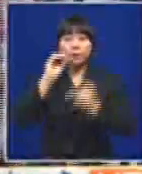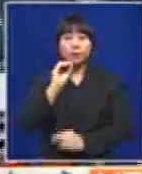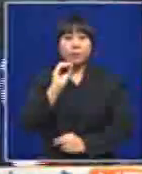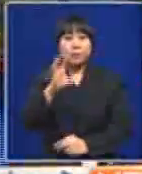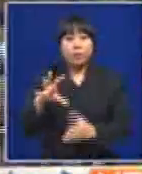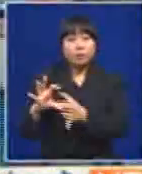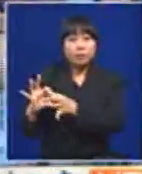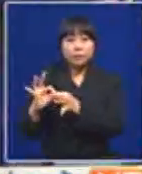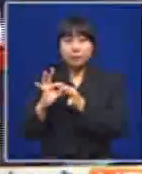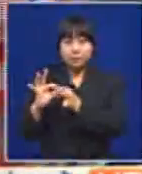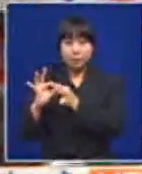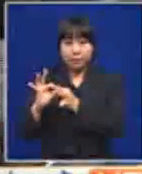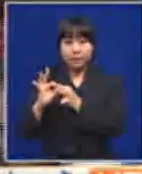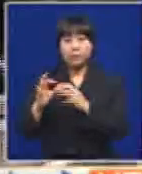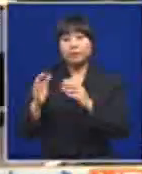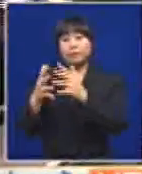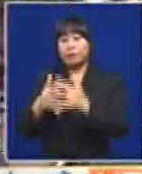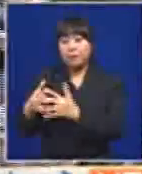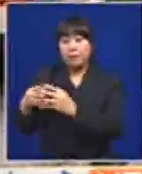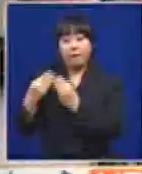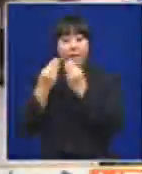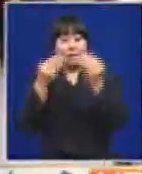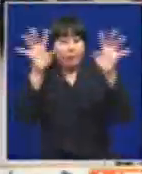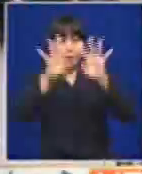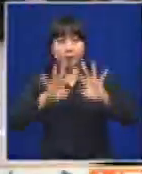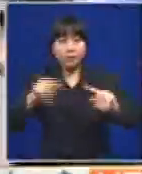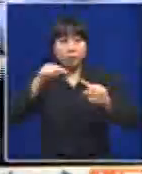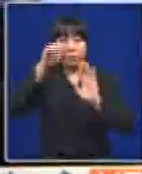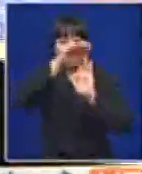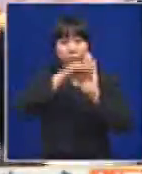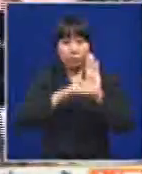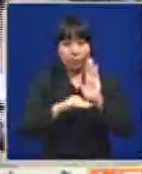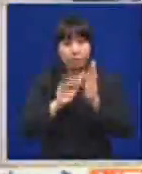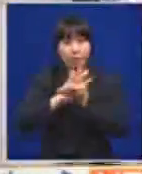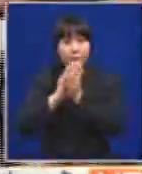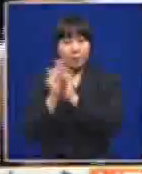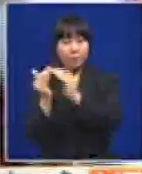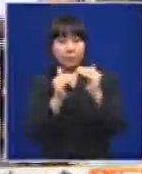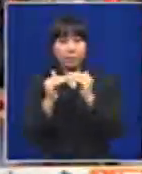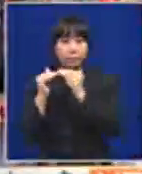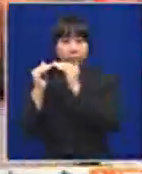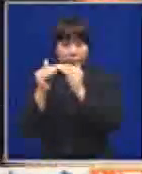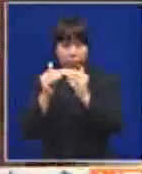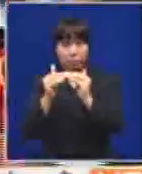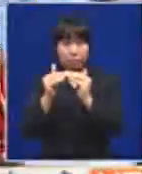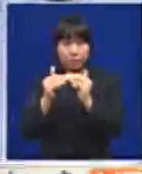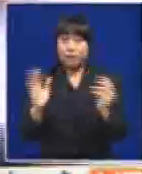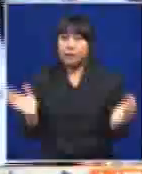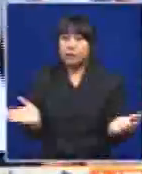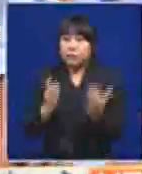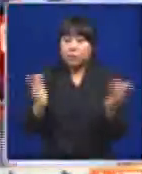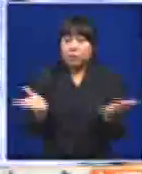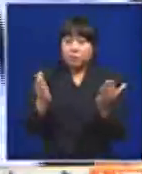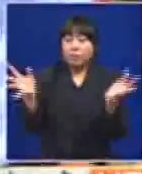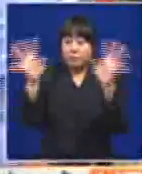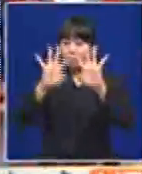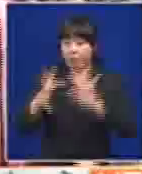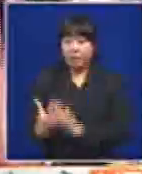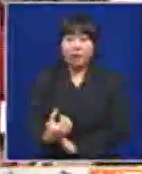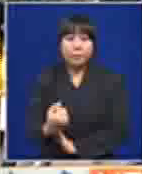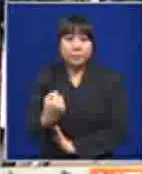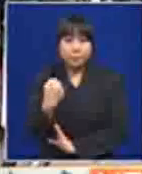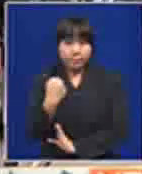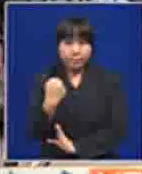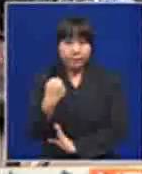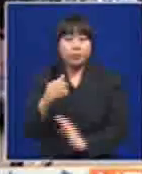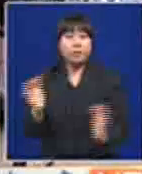ความสำคัญที่สหรัฐให้กับอาเซียนผ่านนโยบายปรับสมดุลหรือ rebalancing สนับสนุนการเสริมสร้างประชาคมอาเซียนให้แข็งแกร่ง